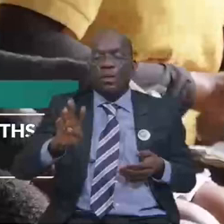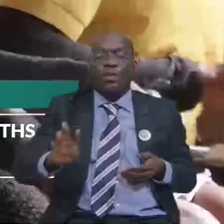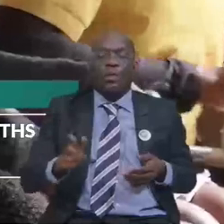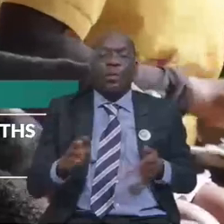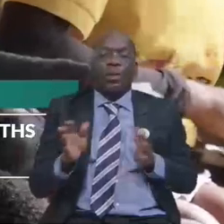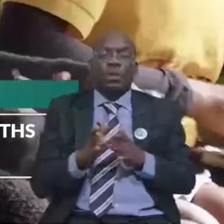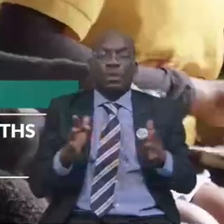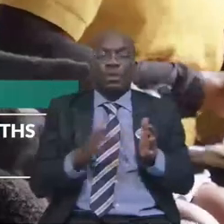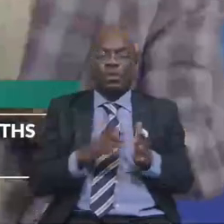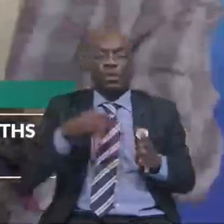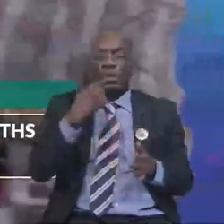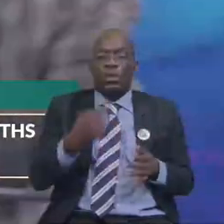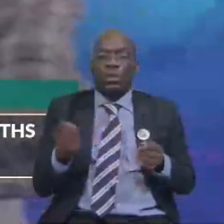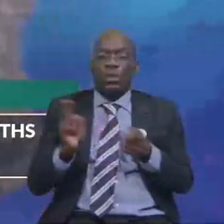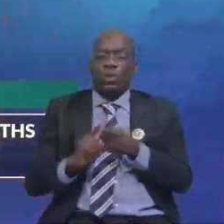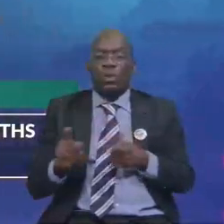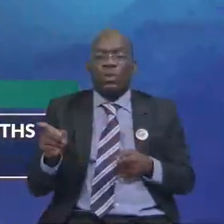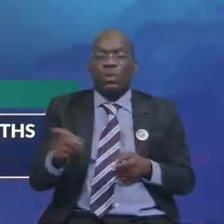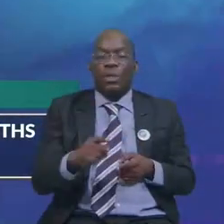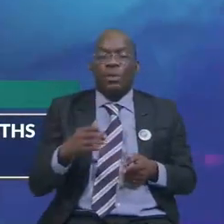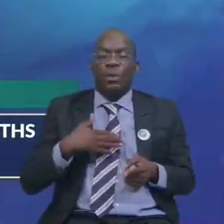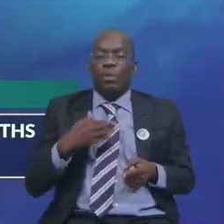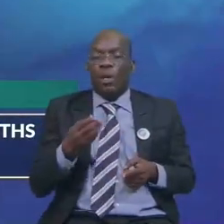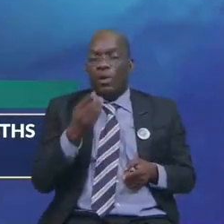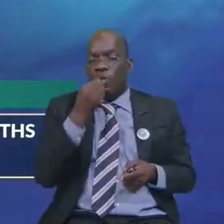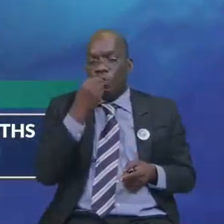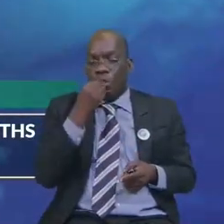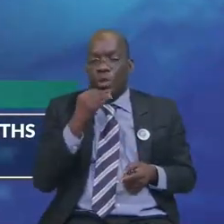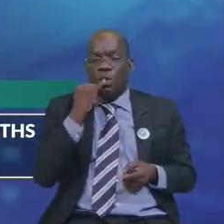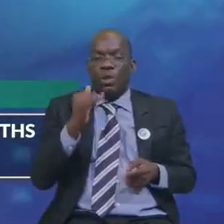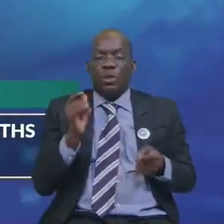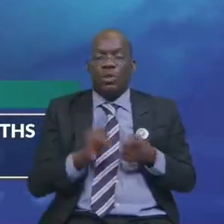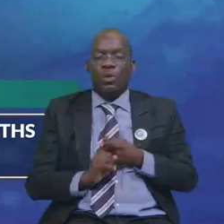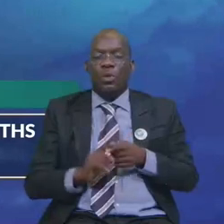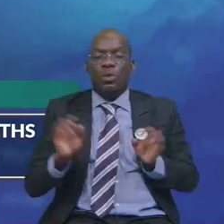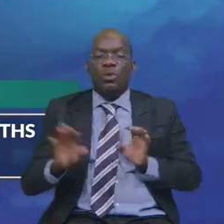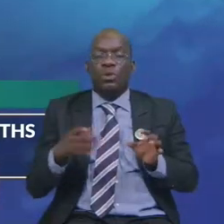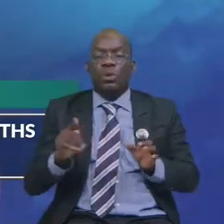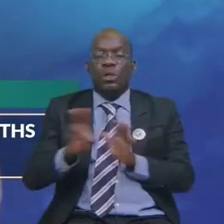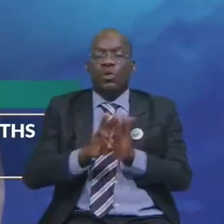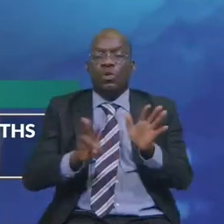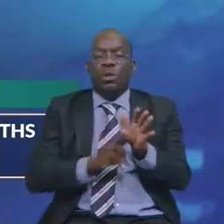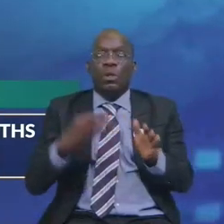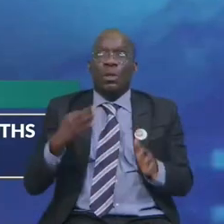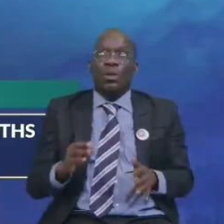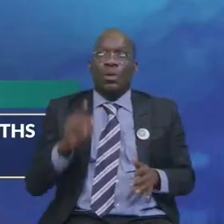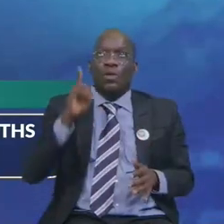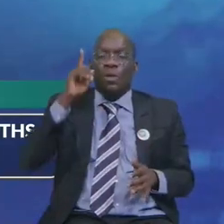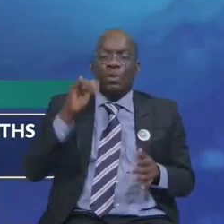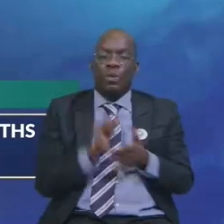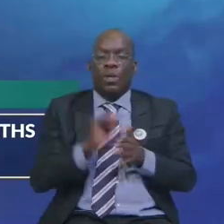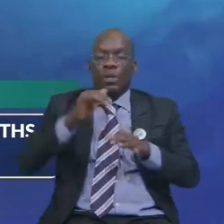Jésus leur dit ma nourriture de faire la volonté de celui qui m'a envoyé et d'accomplir